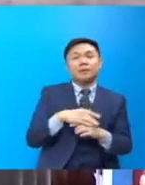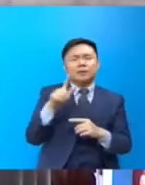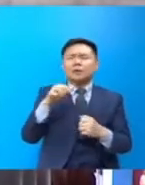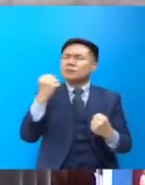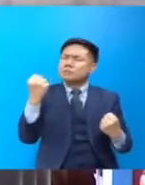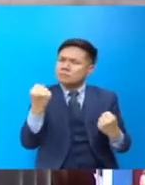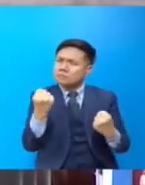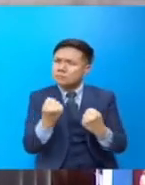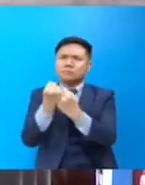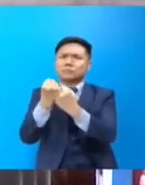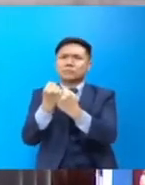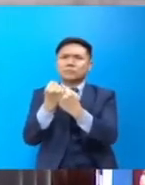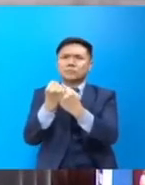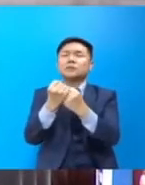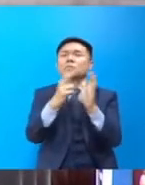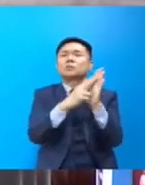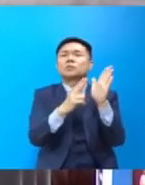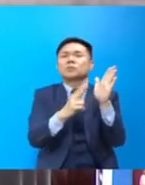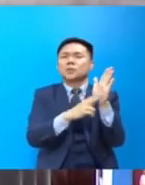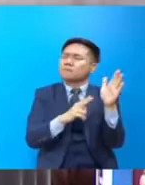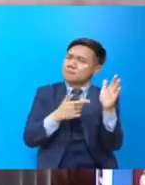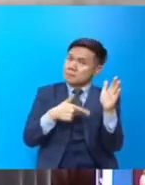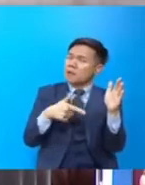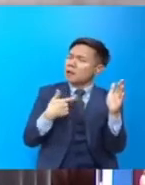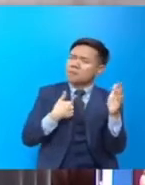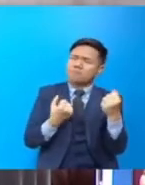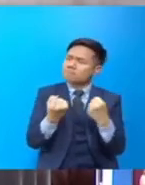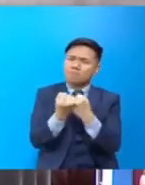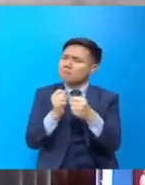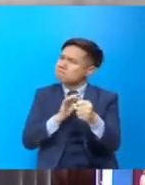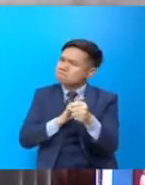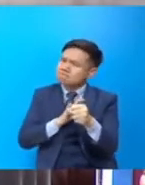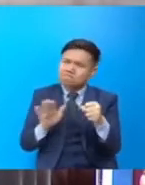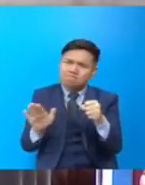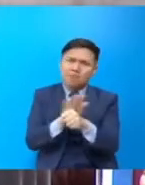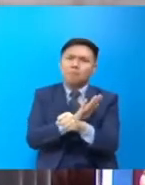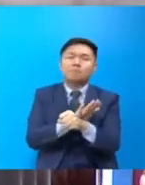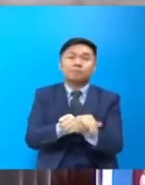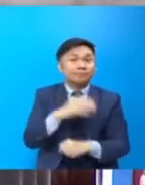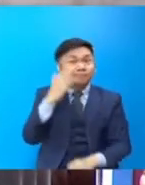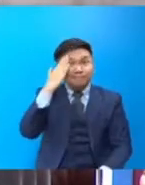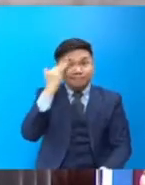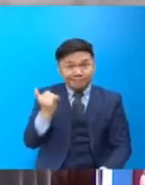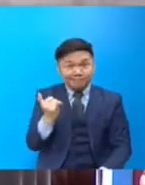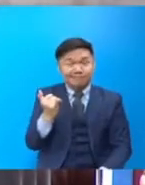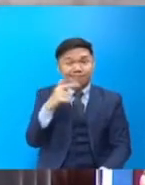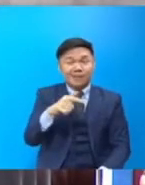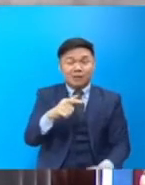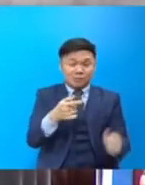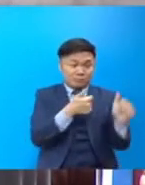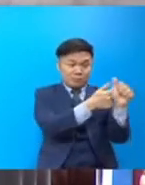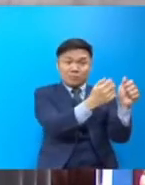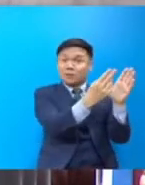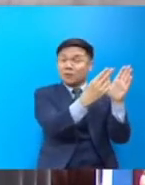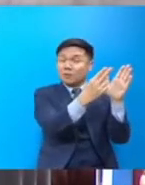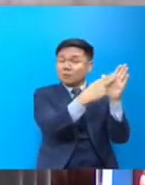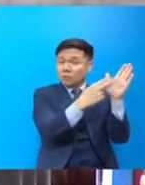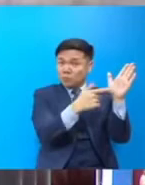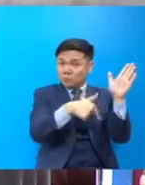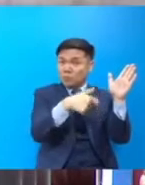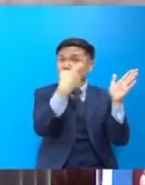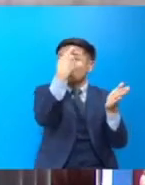menyokong penuh pindahan yang undang-undang ini sebagai satu langkah untuk memastikan pematuhan Cukai dan